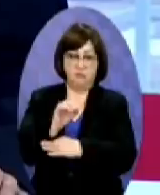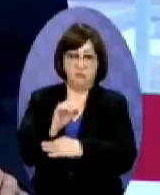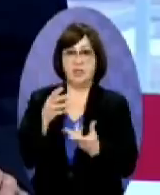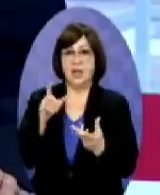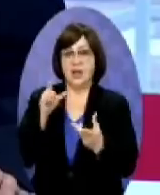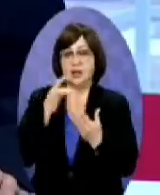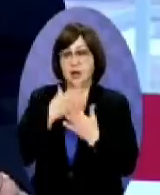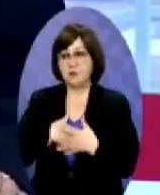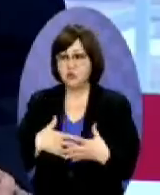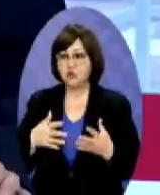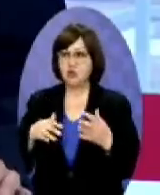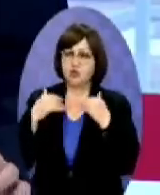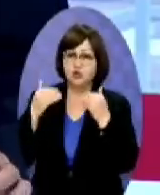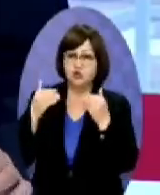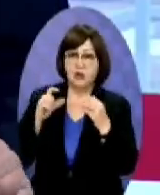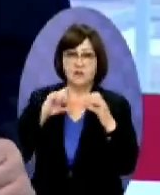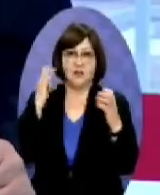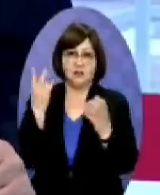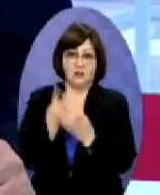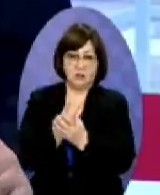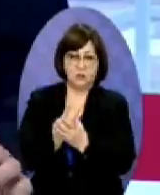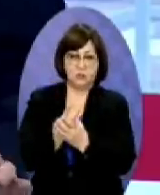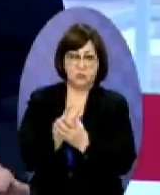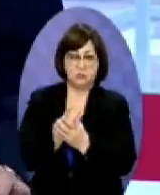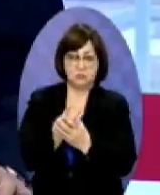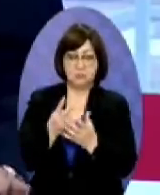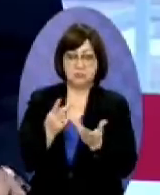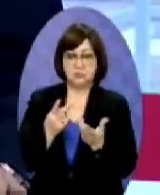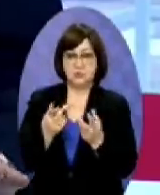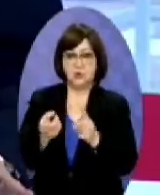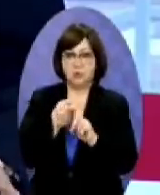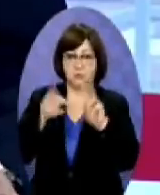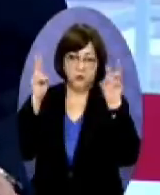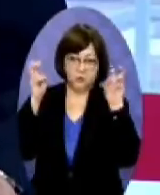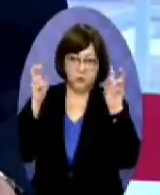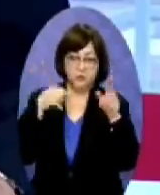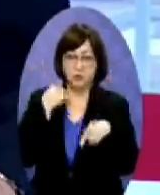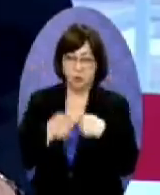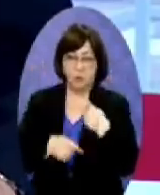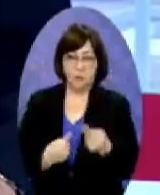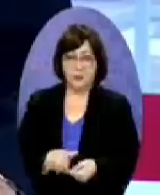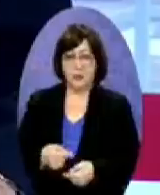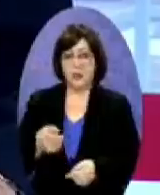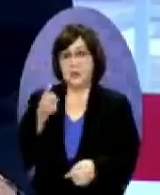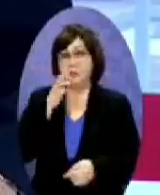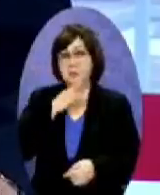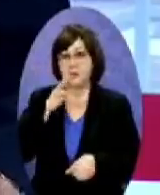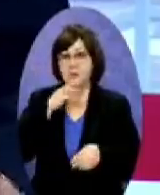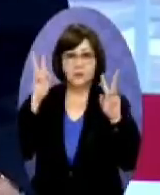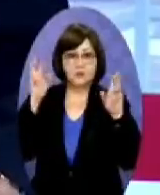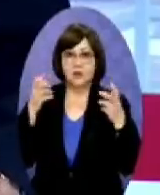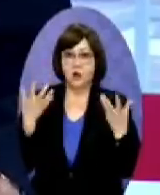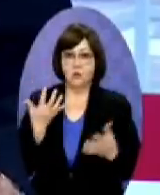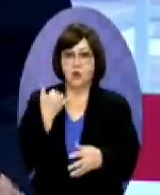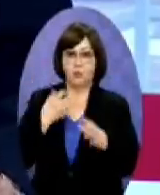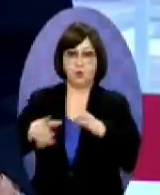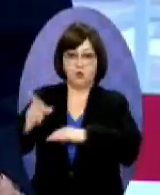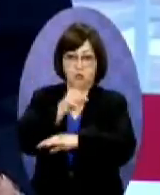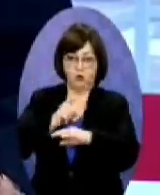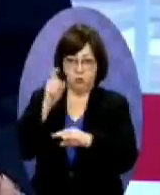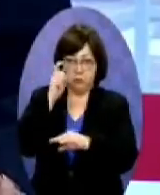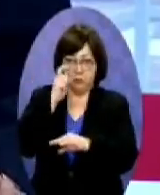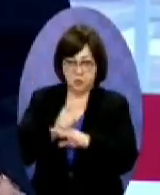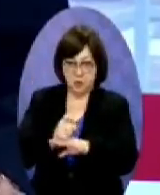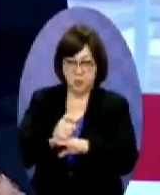тогтоох эвлэлд нэгдэхэд уугуул хэлний үүрэг сэдвийн хүрээнд тэмдэглэж байна. Саяхан бүрдийн хөндлөх сэдвээр нийслэл хотын цагиргааг Яармаг